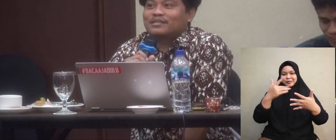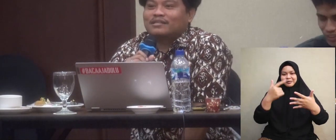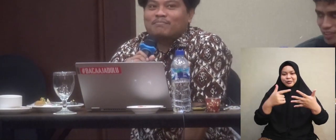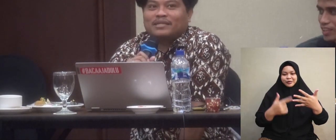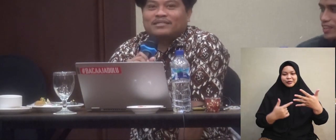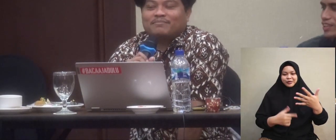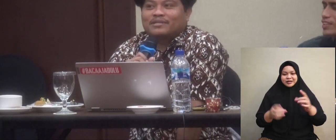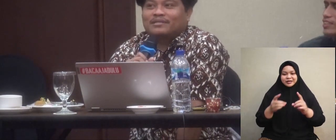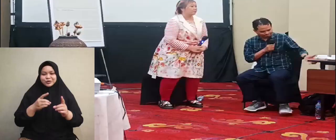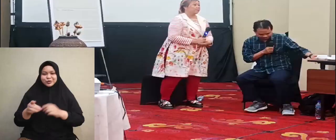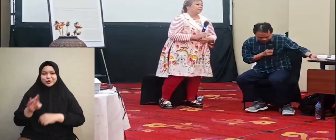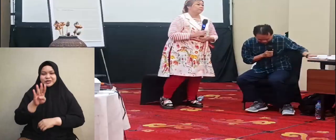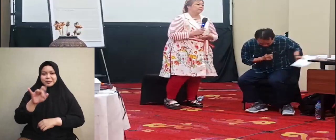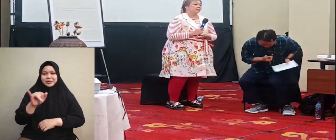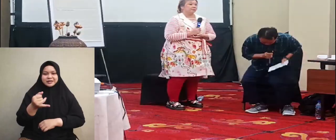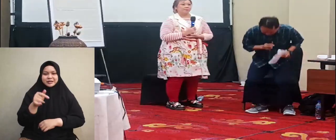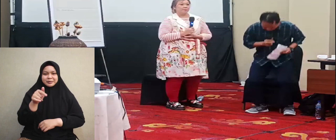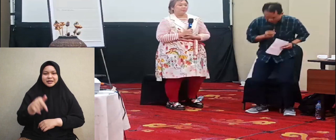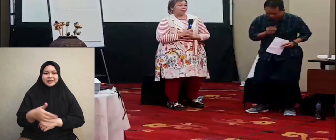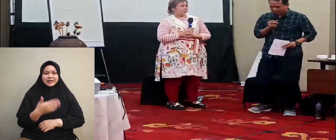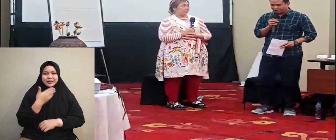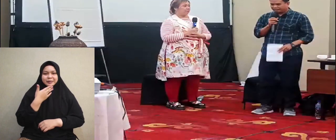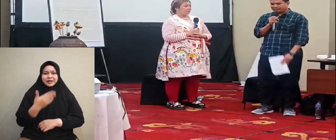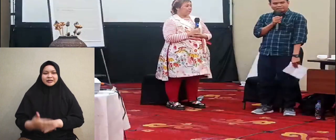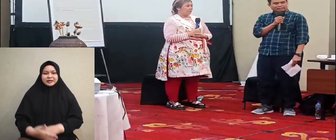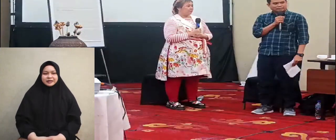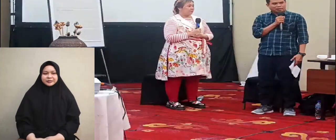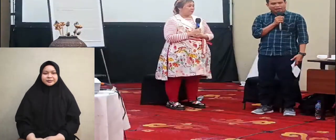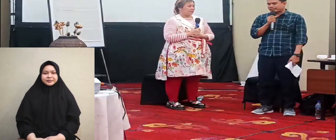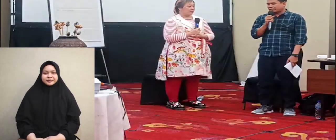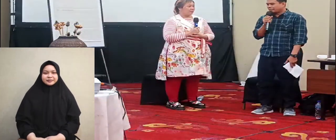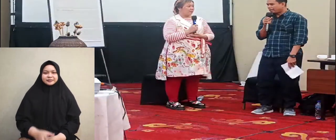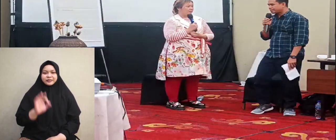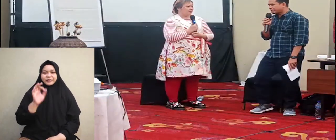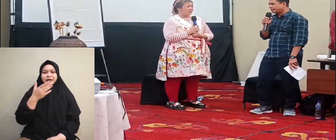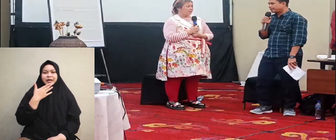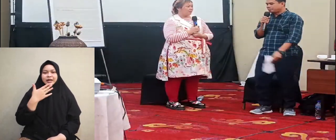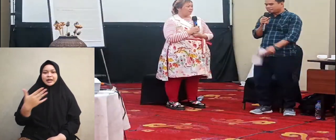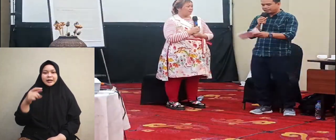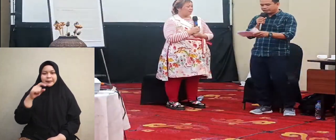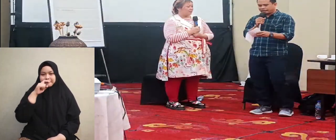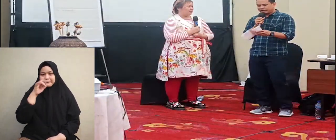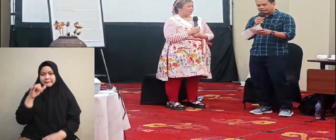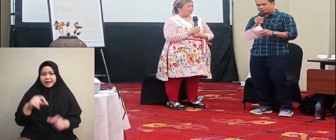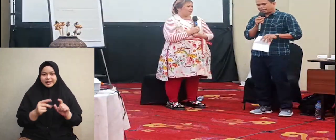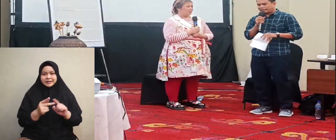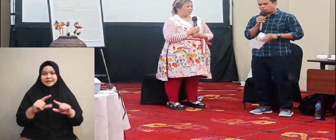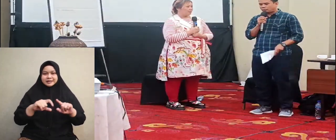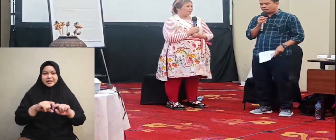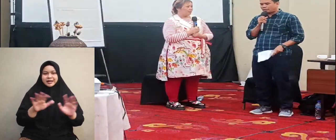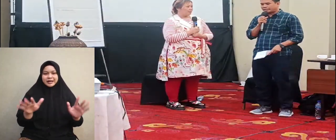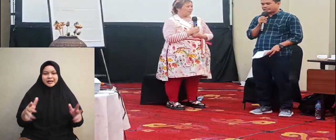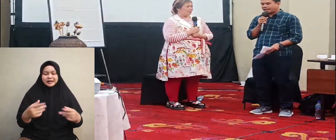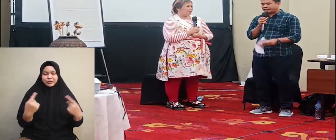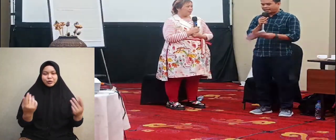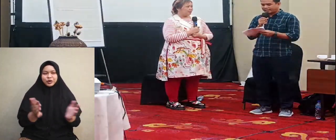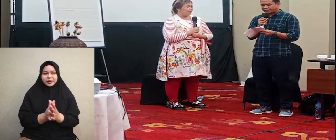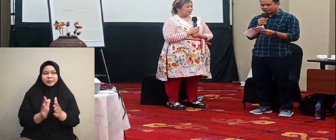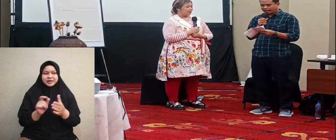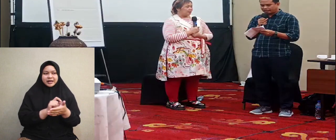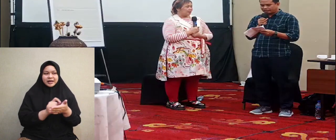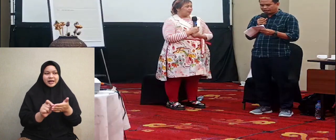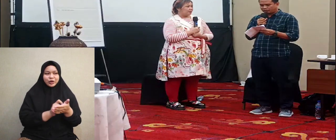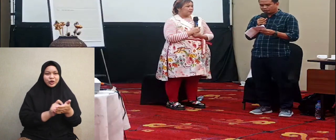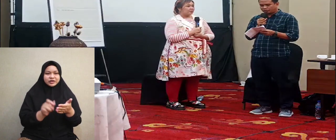kita 4 jam ini Terima kasih Mbak sisa Salim Jadi apa yang diungkap oleh mahasiswa adalah